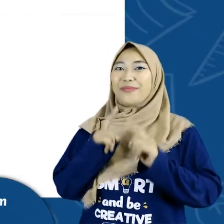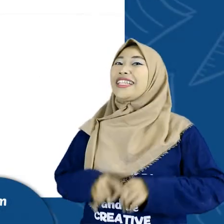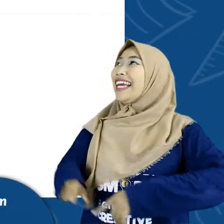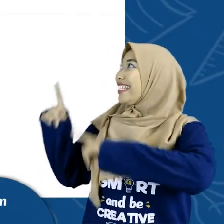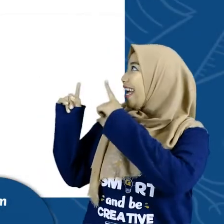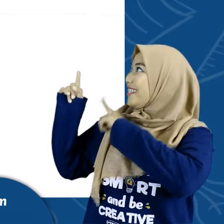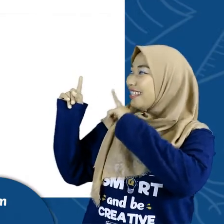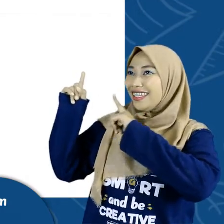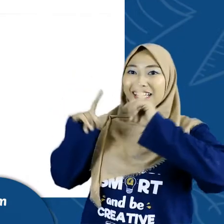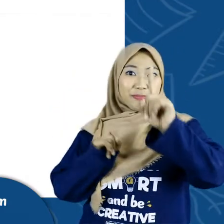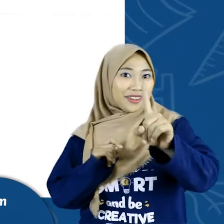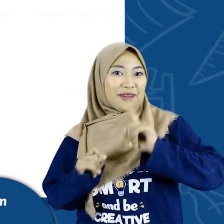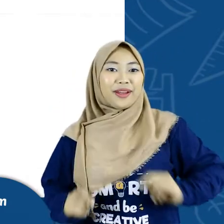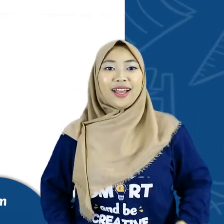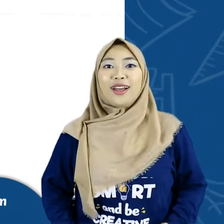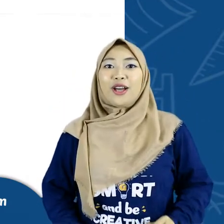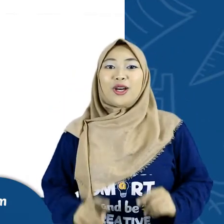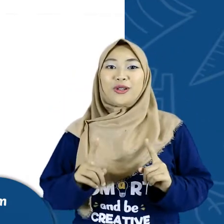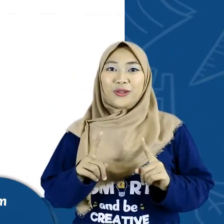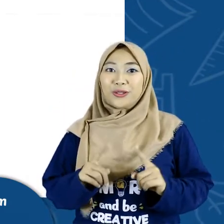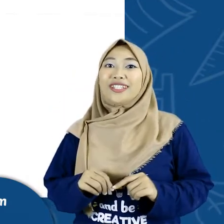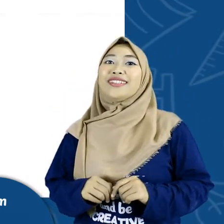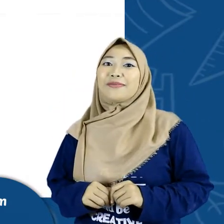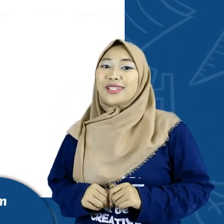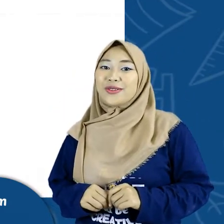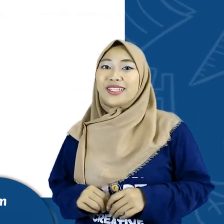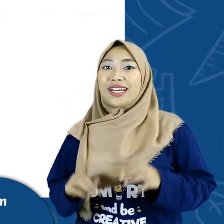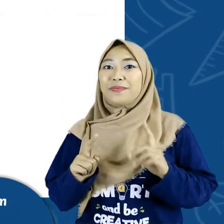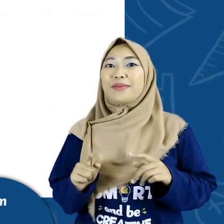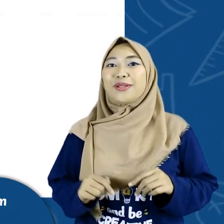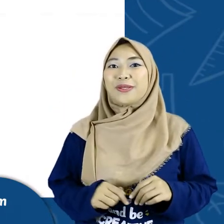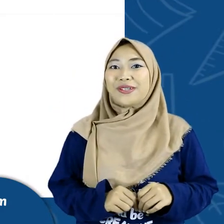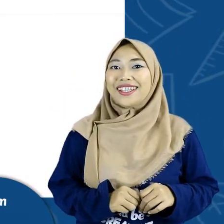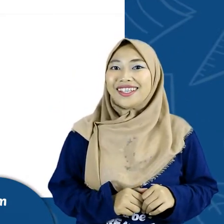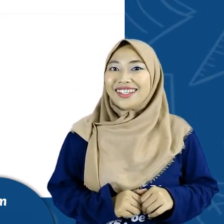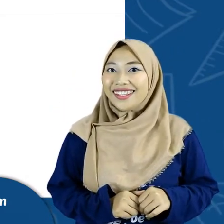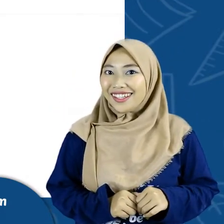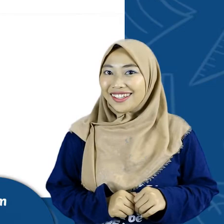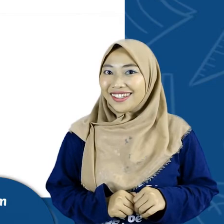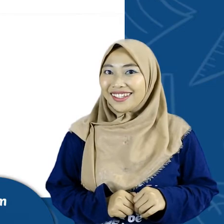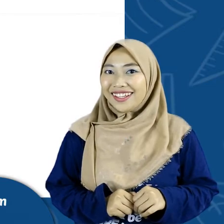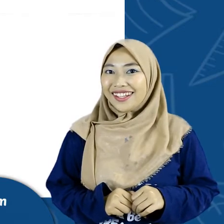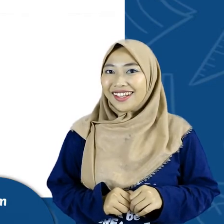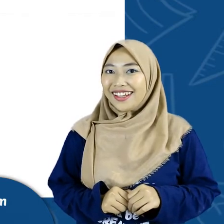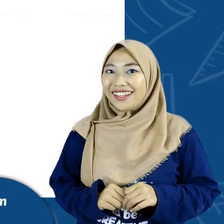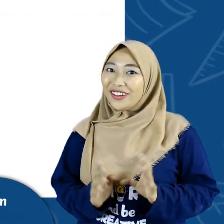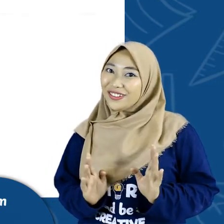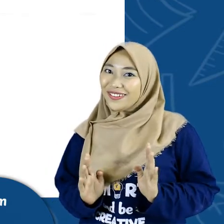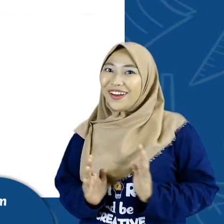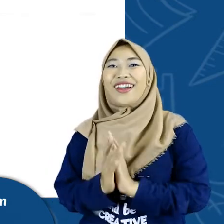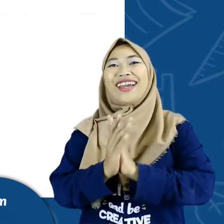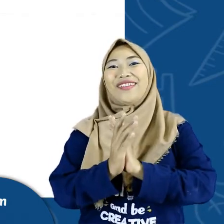Oke, pertanyaannya nih, yang pertama, rukun termasuk sikap yang menunjukkan titik-titik? Ada yang